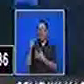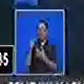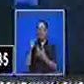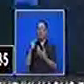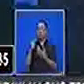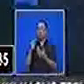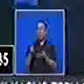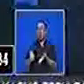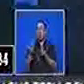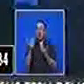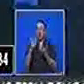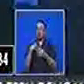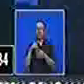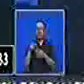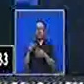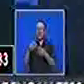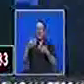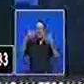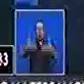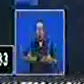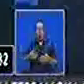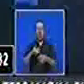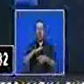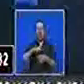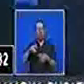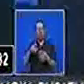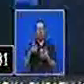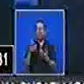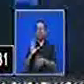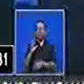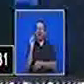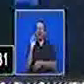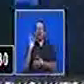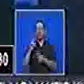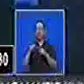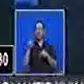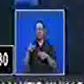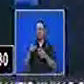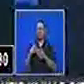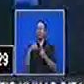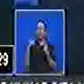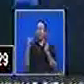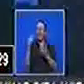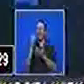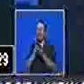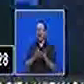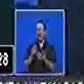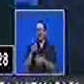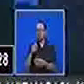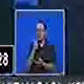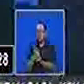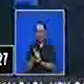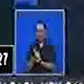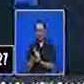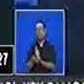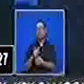pantai-pantai Jawa Tengah, karena sudah mengalami hal semacam itu. Tadi sekolah gitu ya. Kemudian tahun ini pertama kali Pekalongan mengalami rob yang